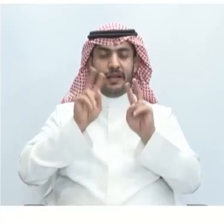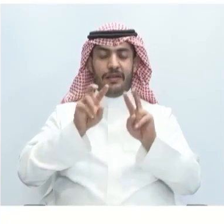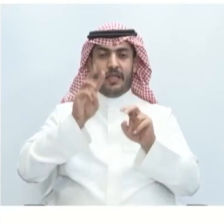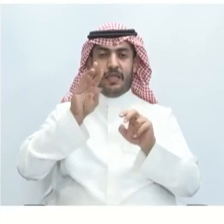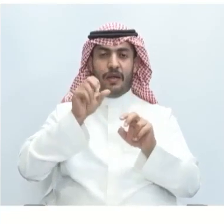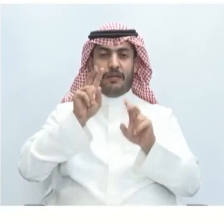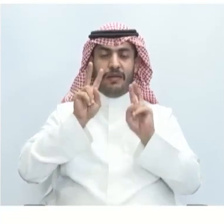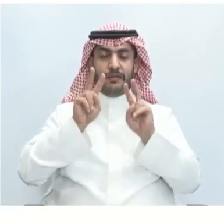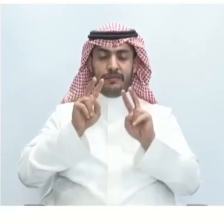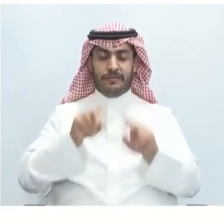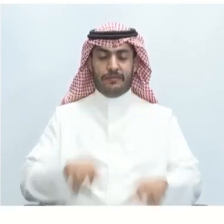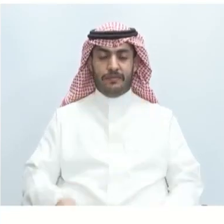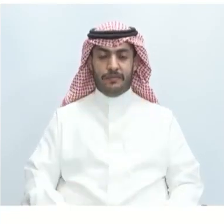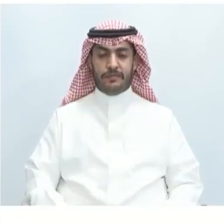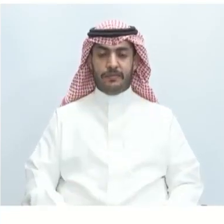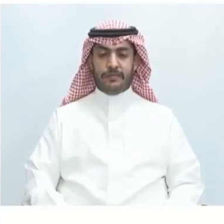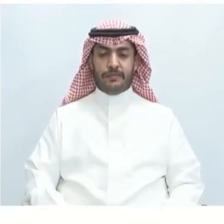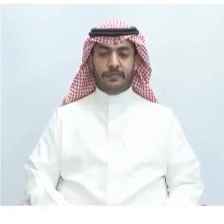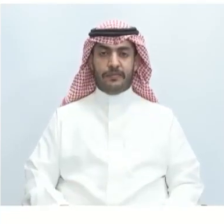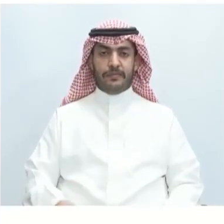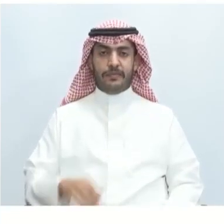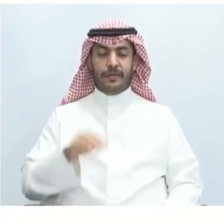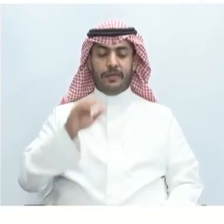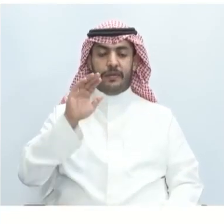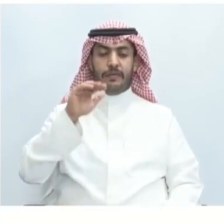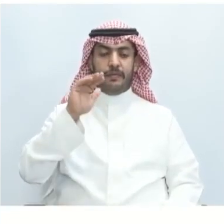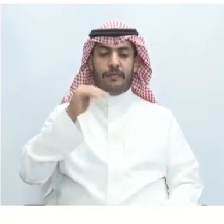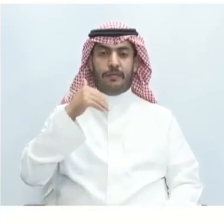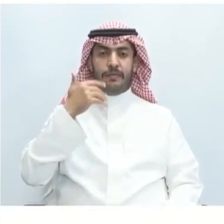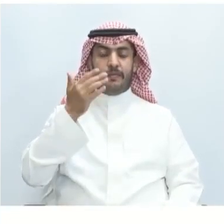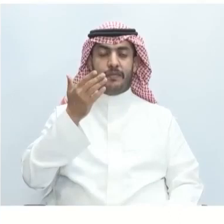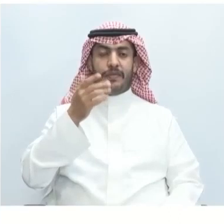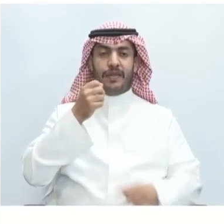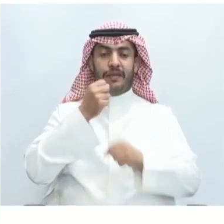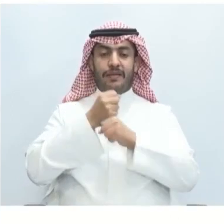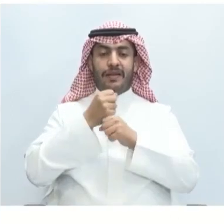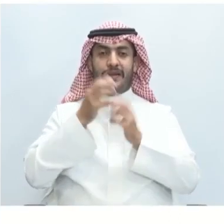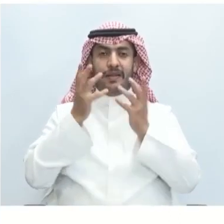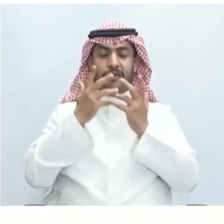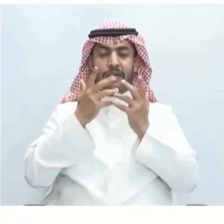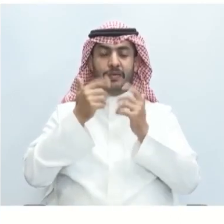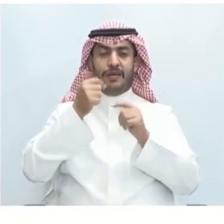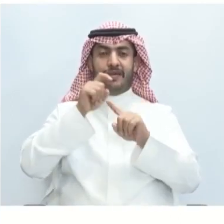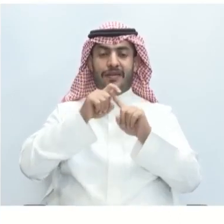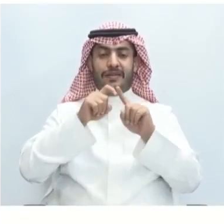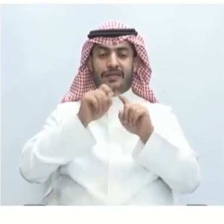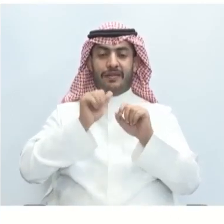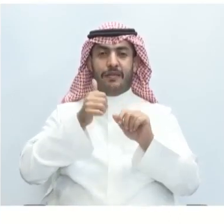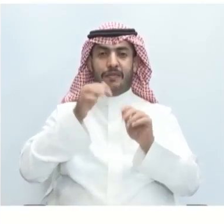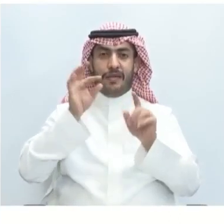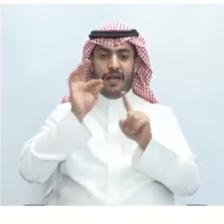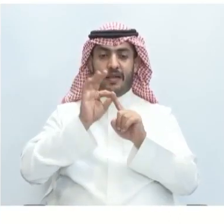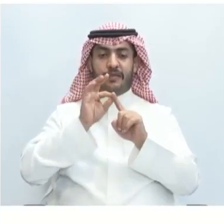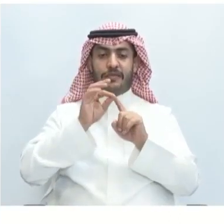بالتاكيد معطاه لنا في هذا المشروع بعد ذلك سنجري العمليات الحسابيه والوصول الى